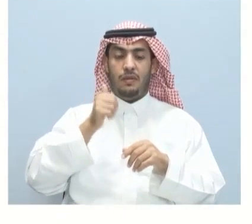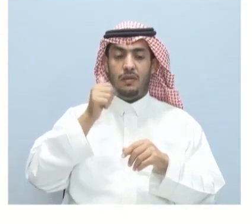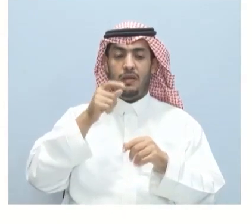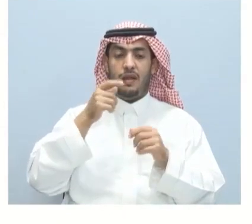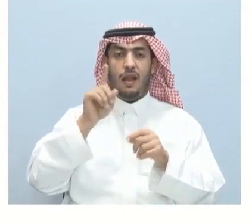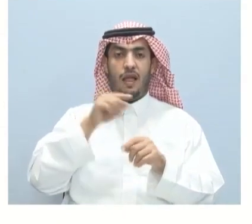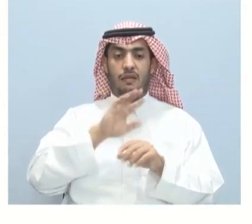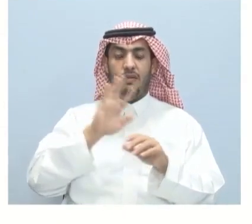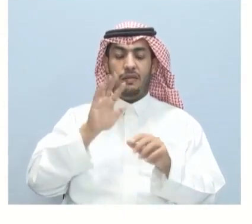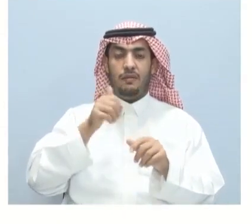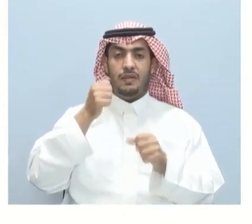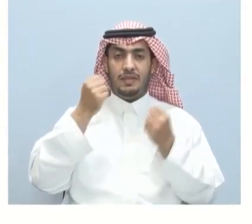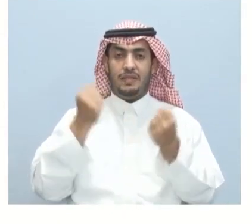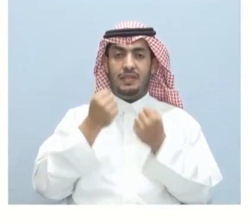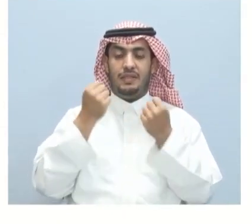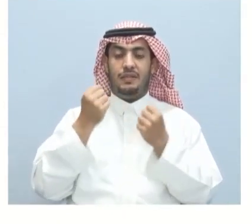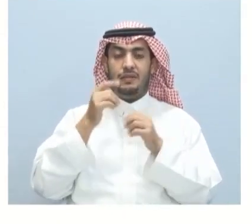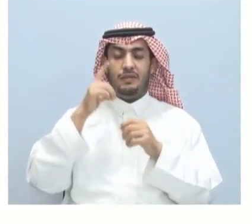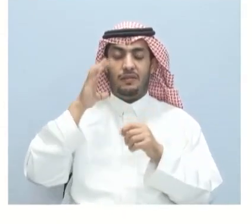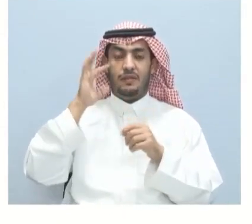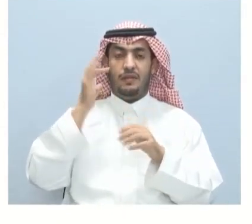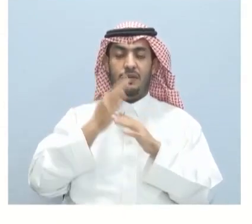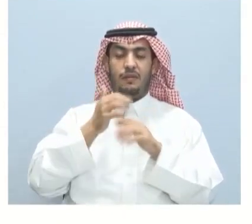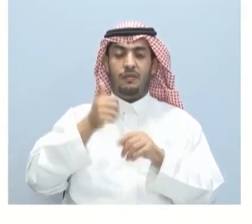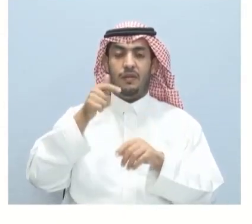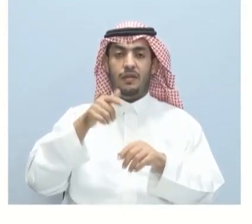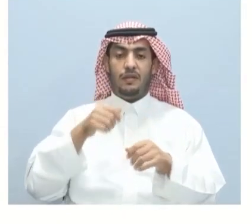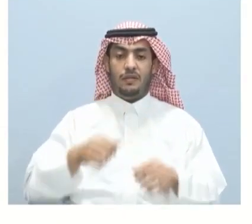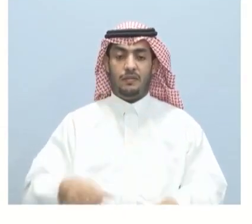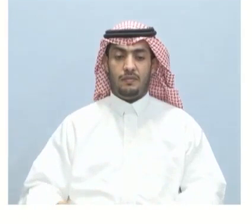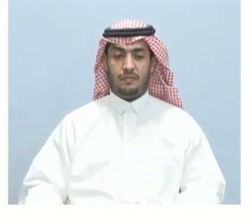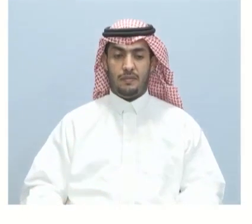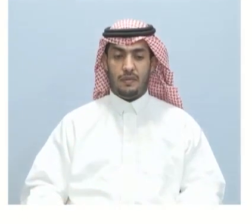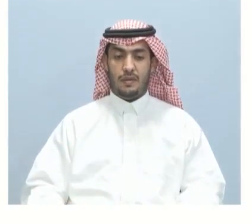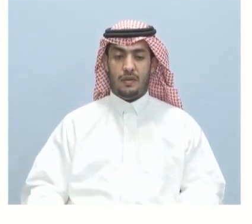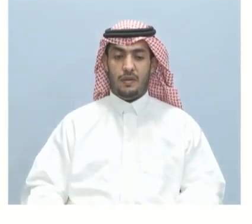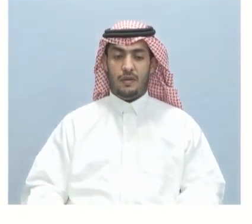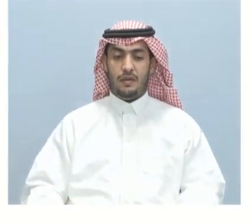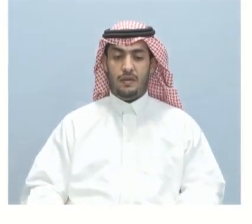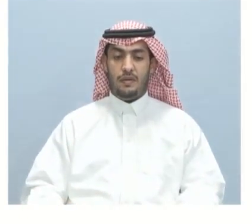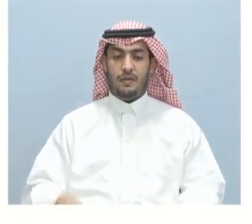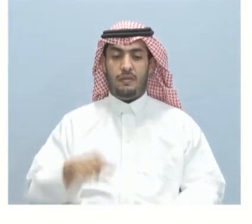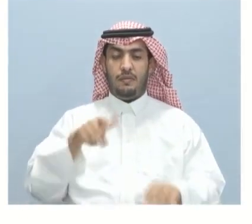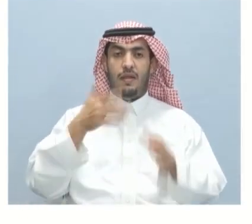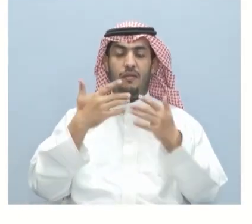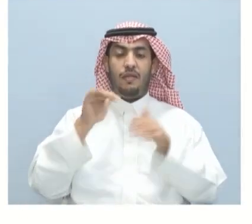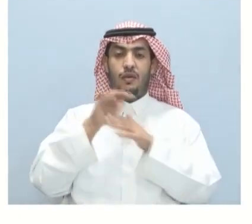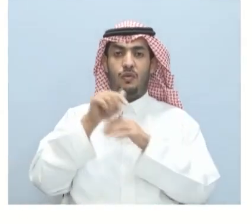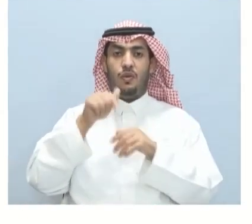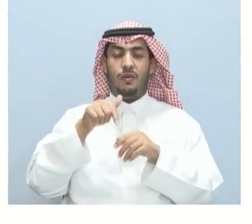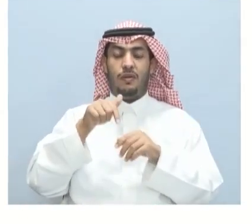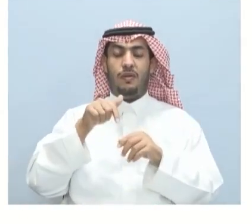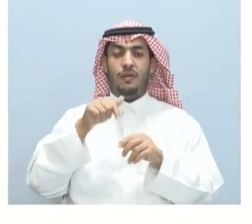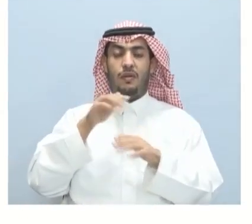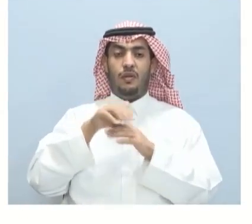في الخطا فيها فمرني ك وذهنك جيدا عليها طيب تعال نمهد لدرس اليوم